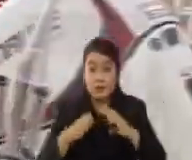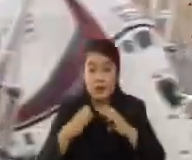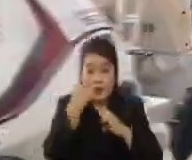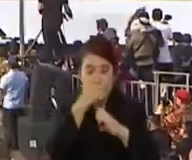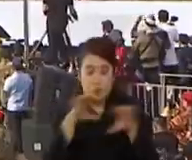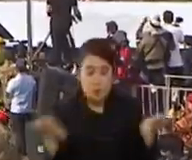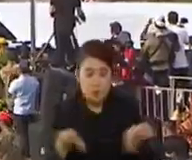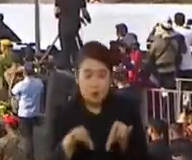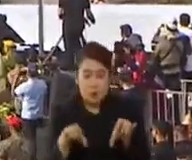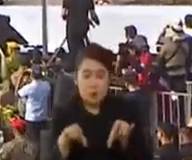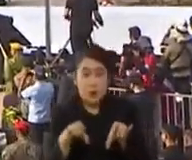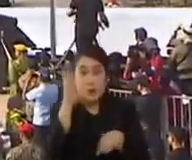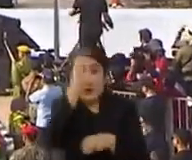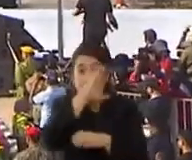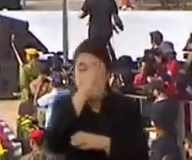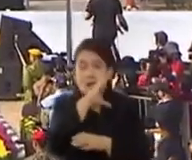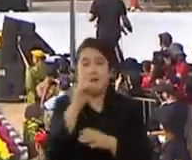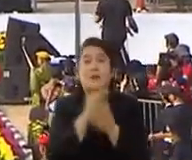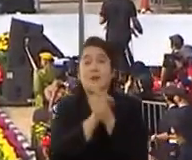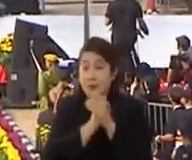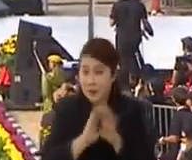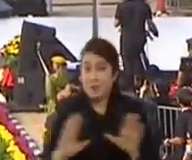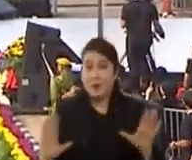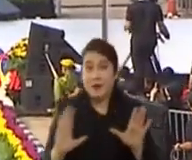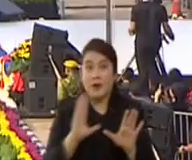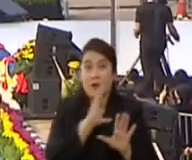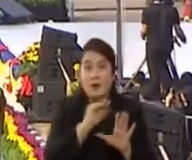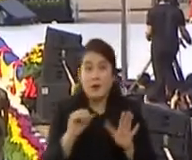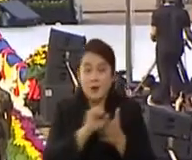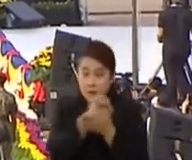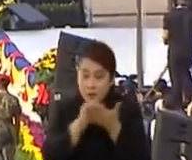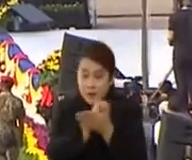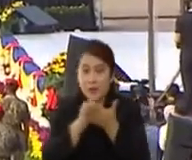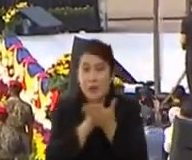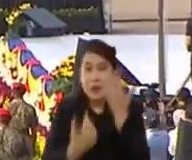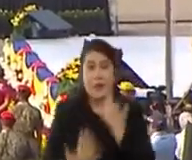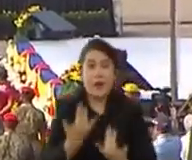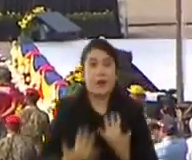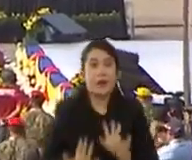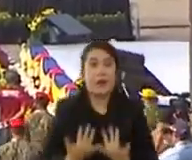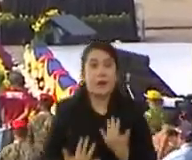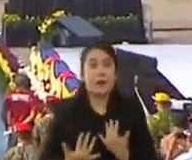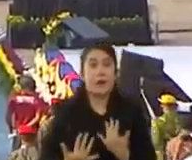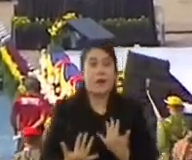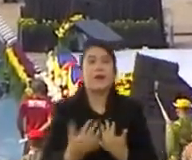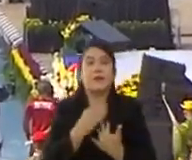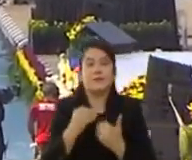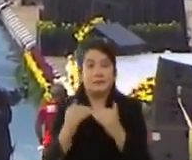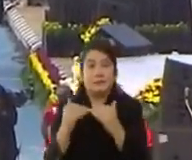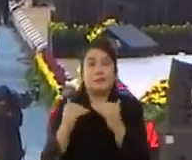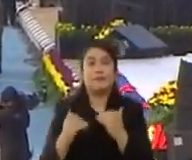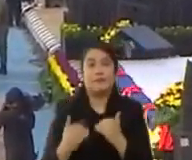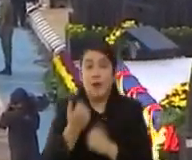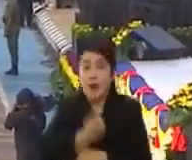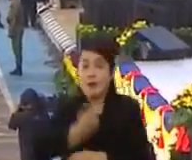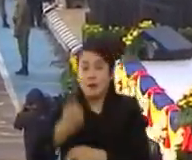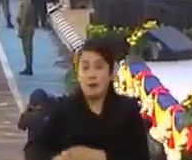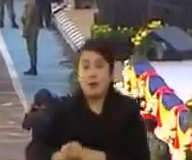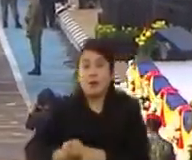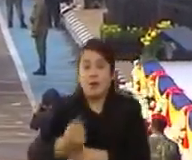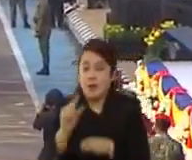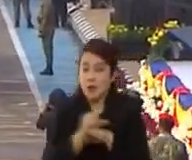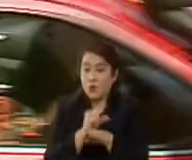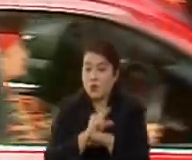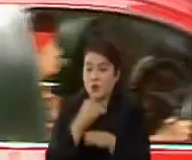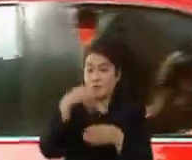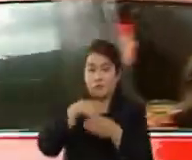menjalankan operasi mencari dan menyelamat dan juga penyiasatan kebakaran. Menyusul ialah aset-aset utama yang digunakan